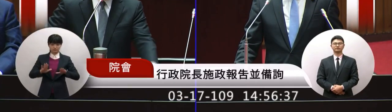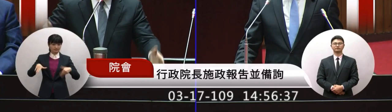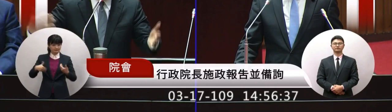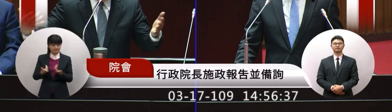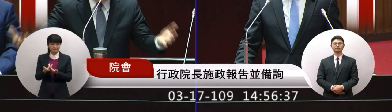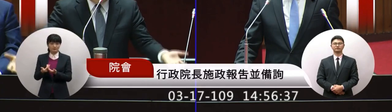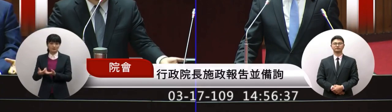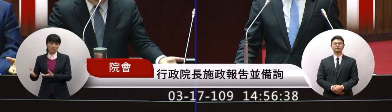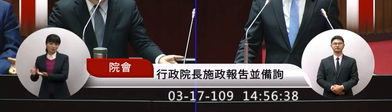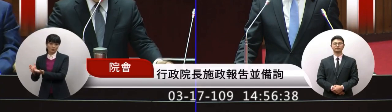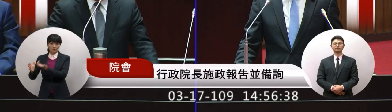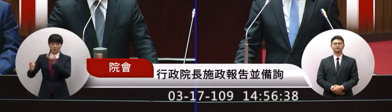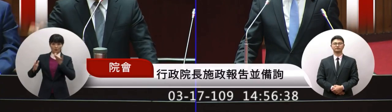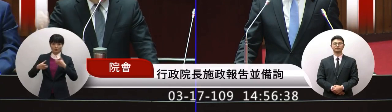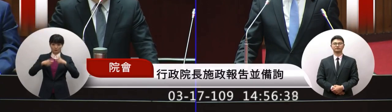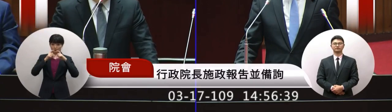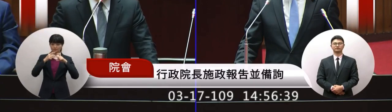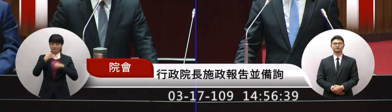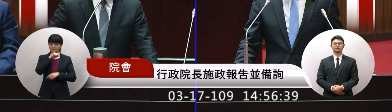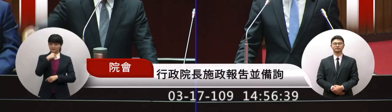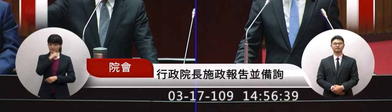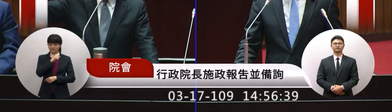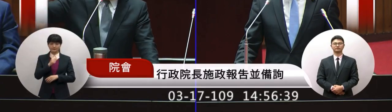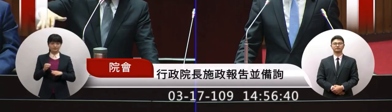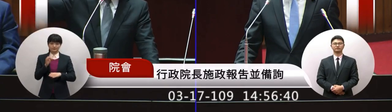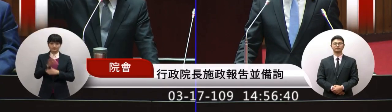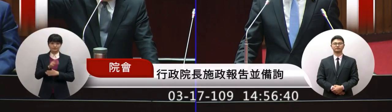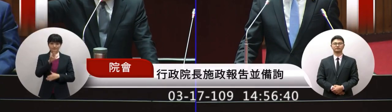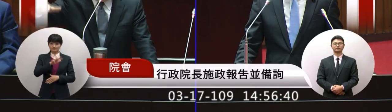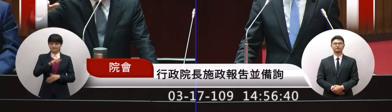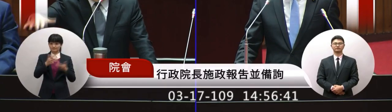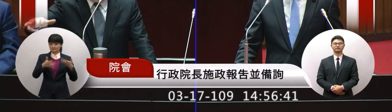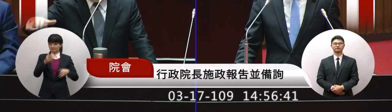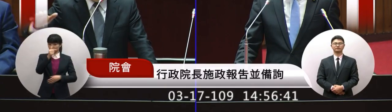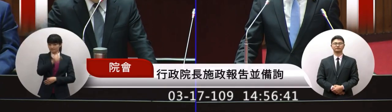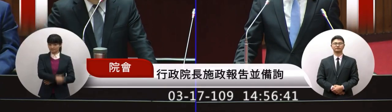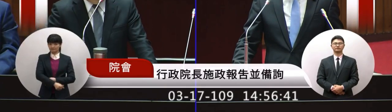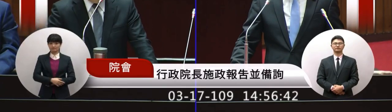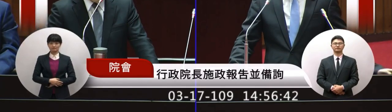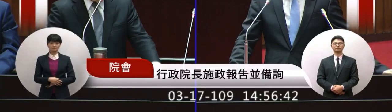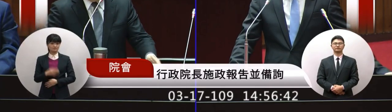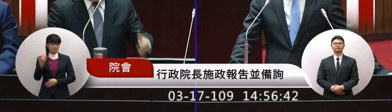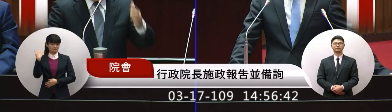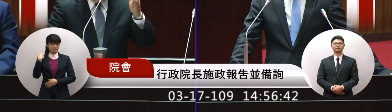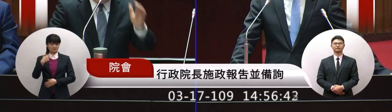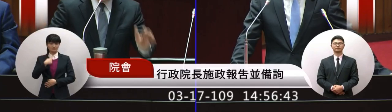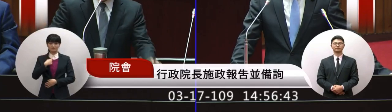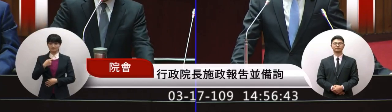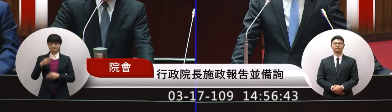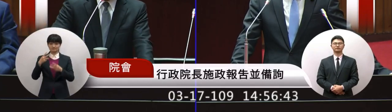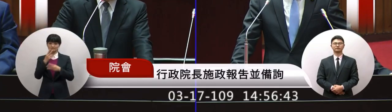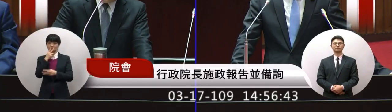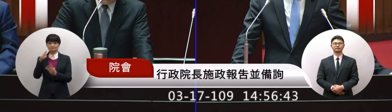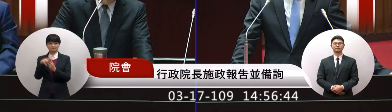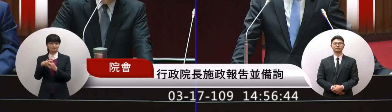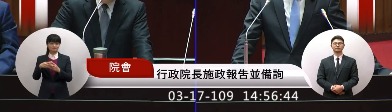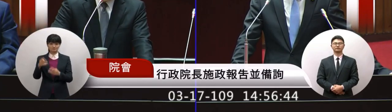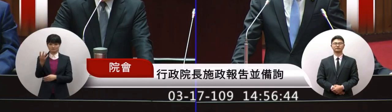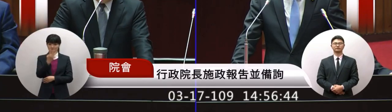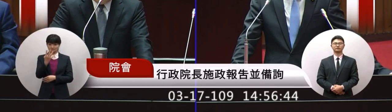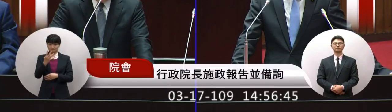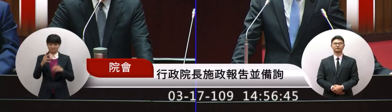回来就达8000多亿。当年我们渐渐是亚洲四小龙之末，现在我们亚洲四小龙第